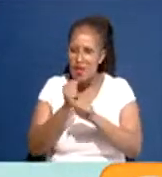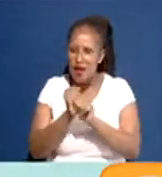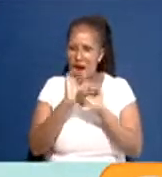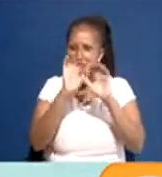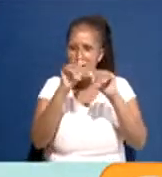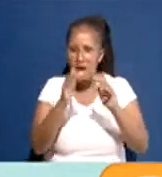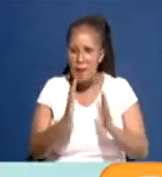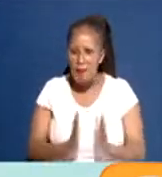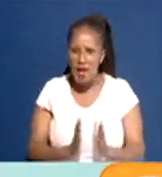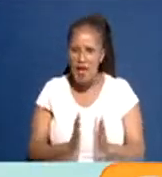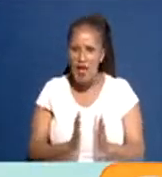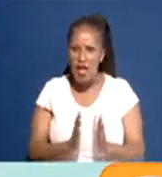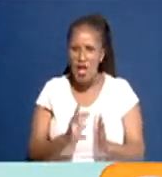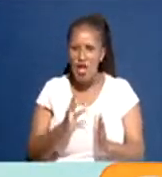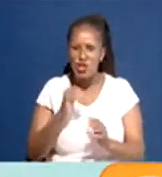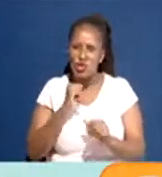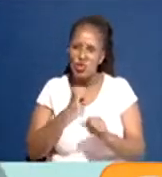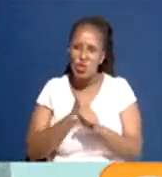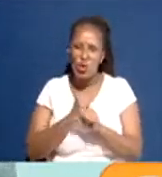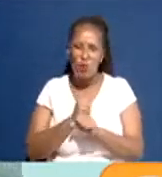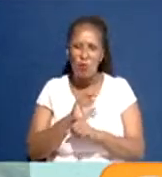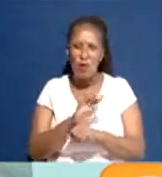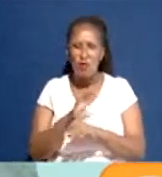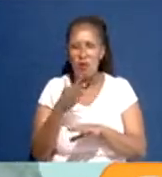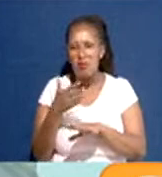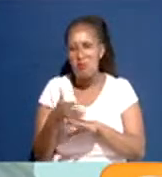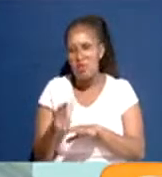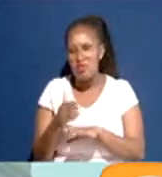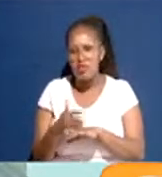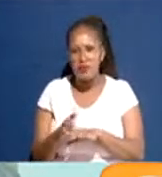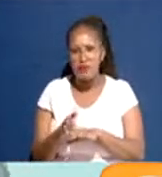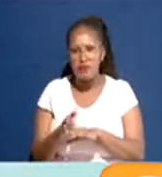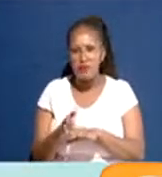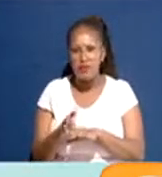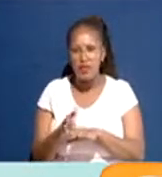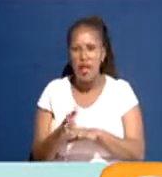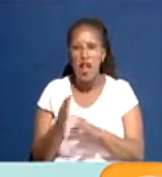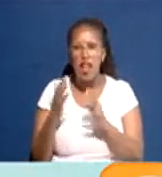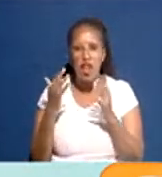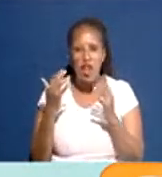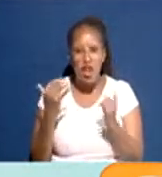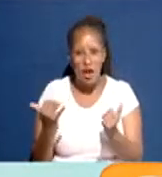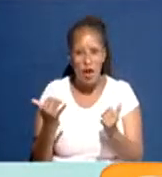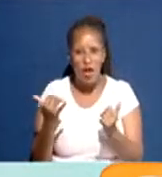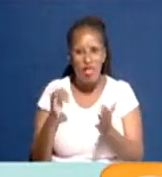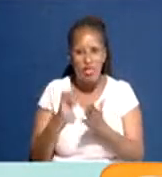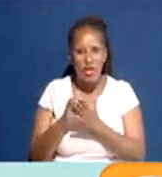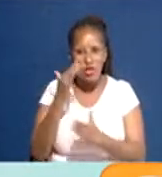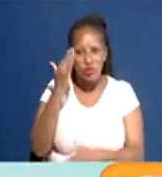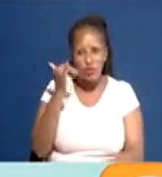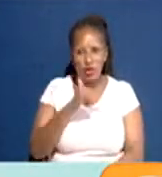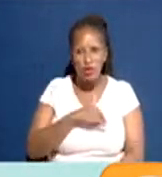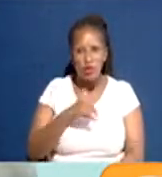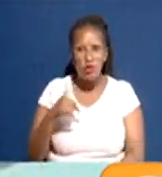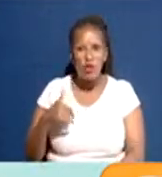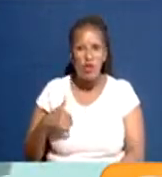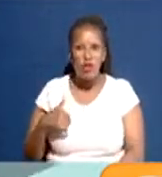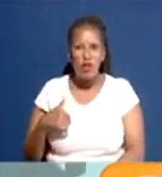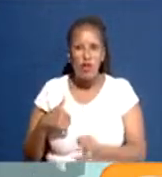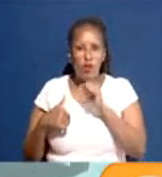mkulima jasho yake ipotee. The reason why we are going